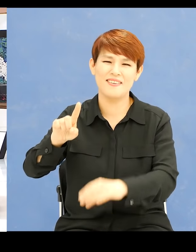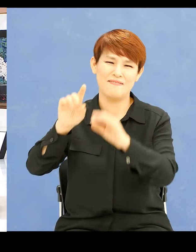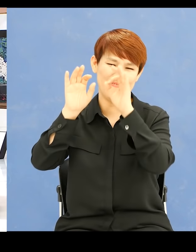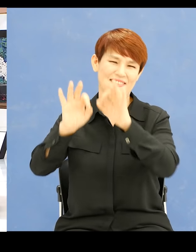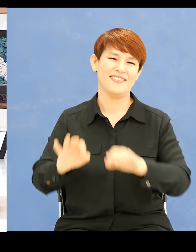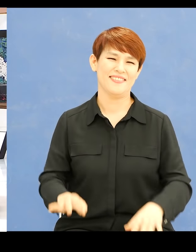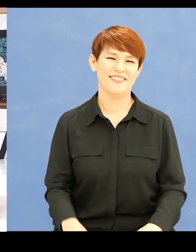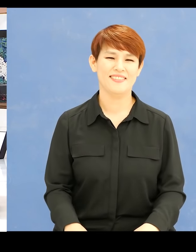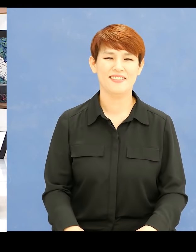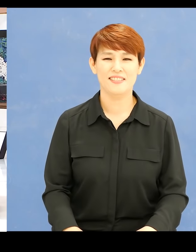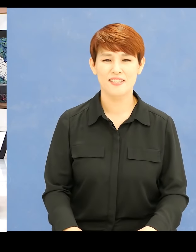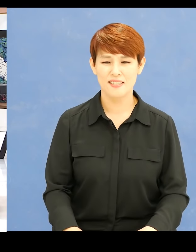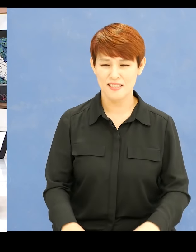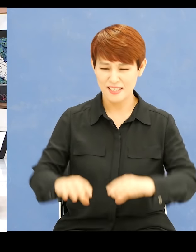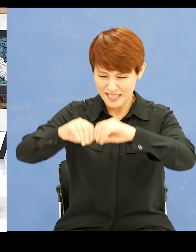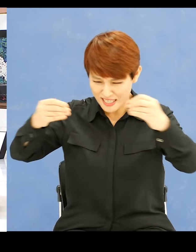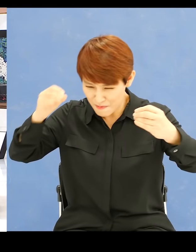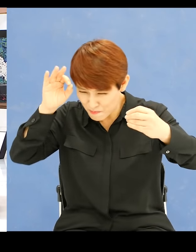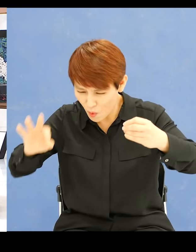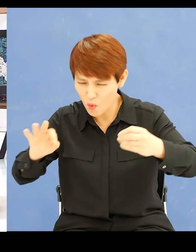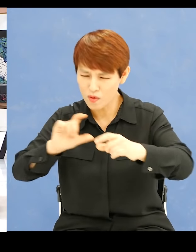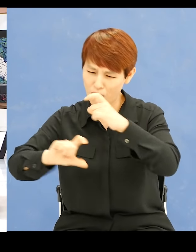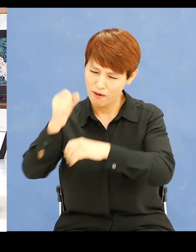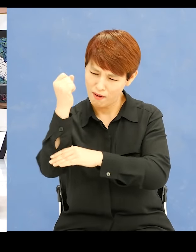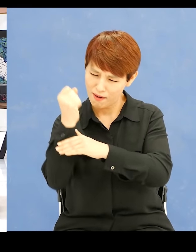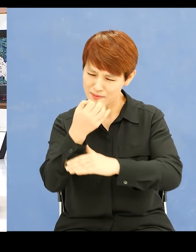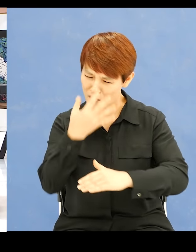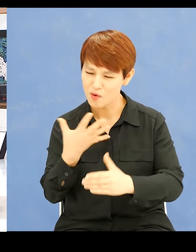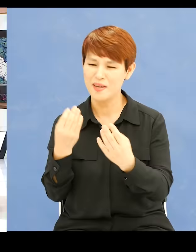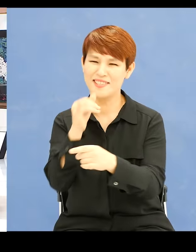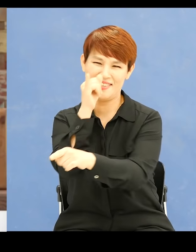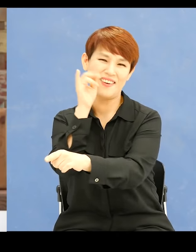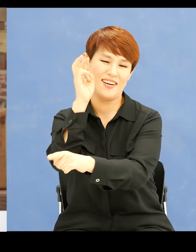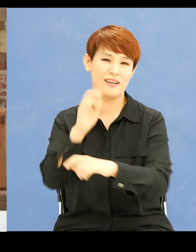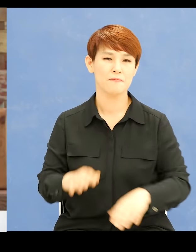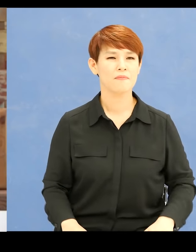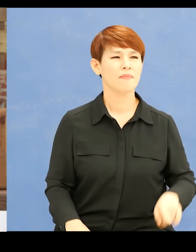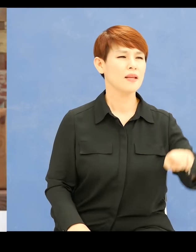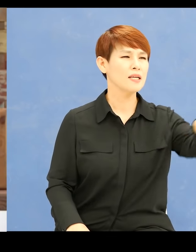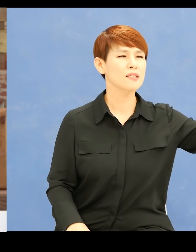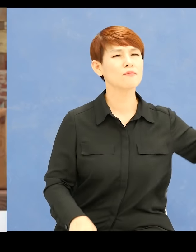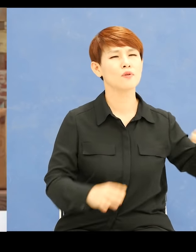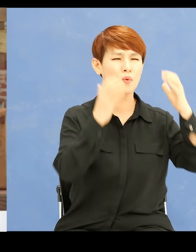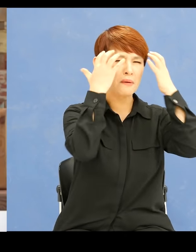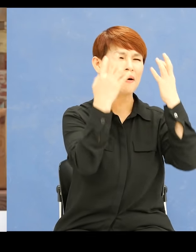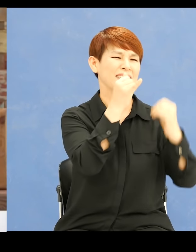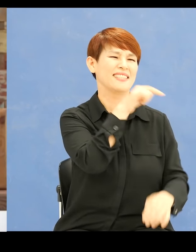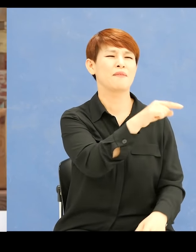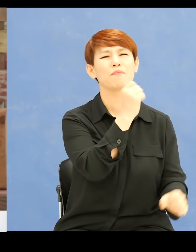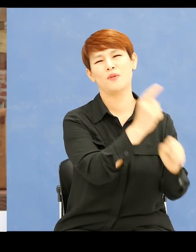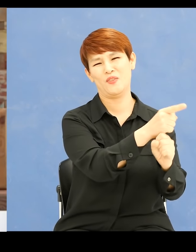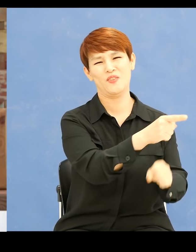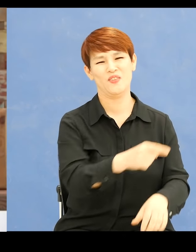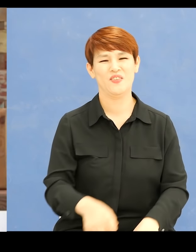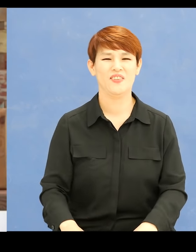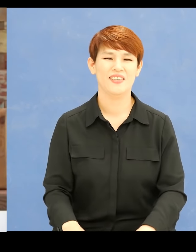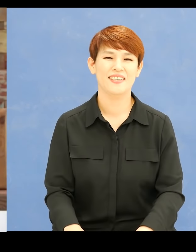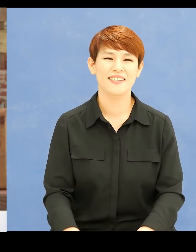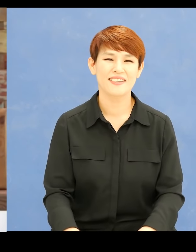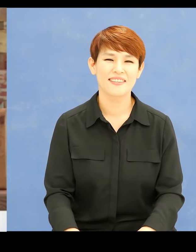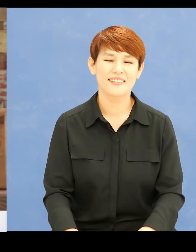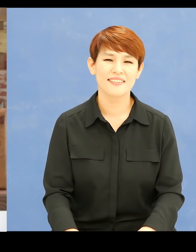상승은 없잖아요. 네네. 꾸준한 성장은 없듯이 마지막 말씀이 참 기억에 많이 남는 게 그 정체기를 겪고 있더라도 우리가 주님